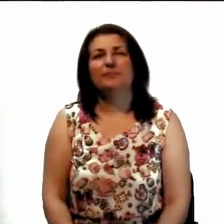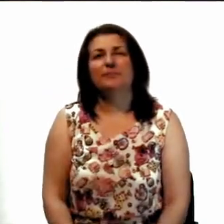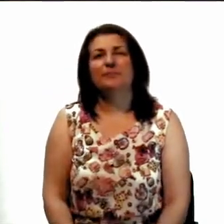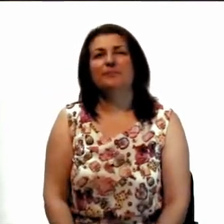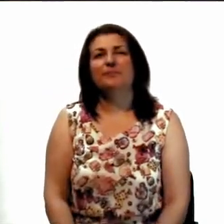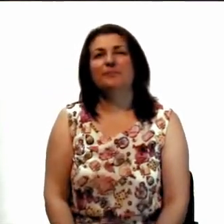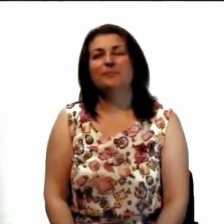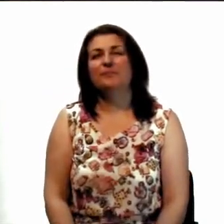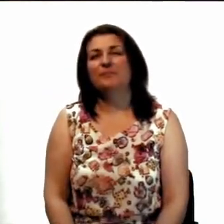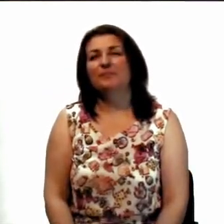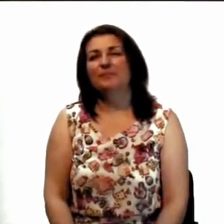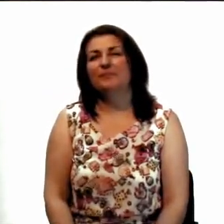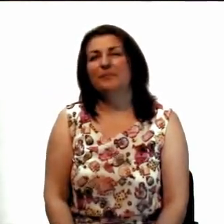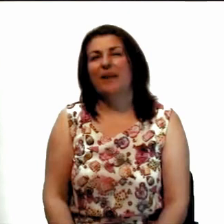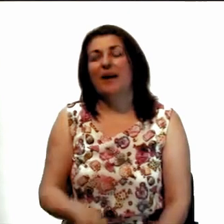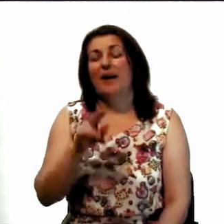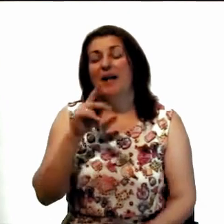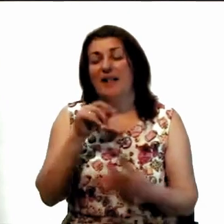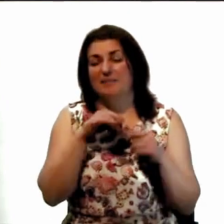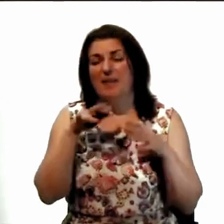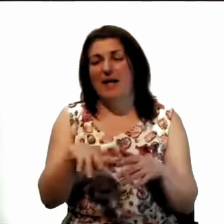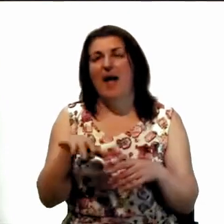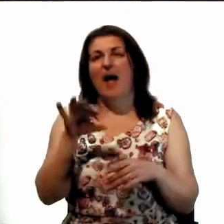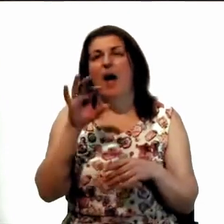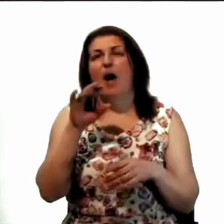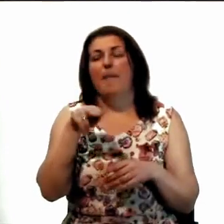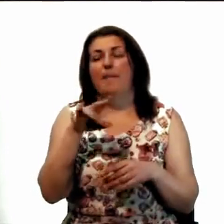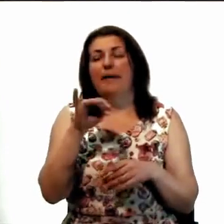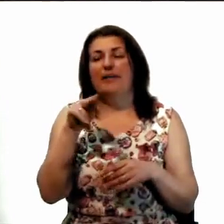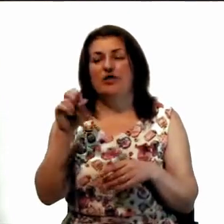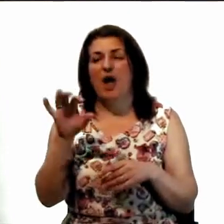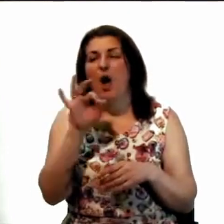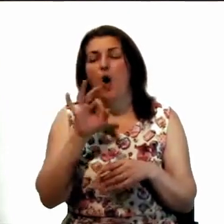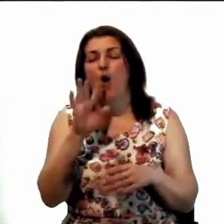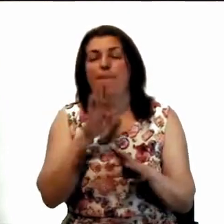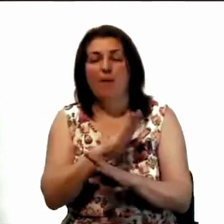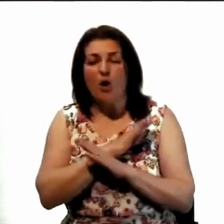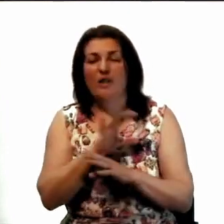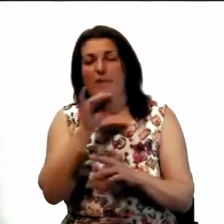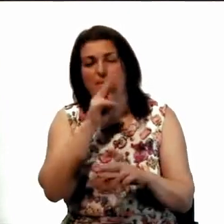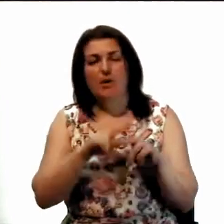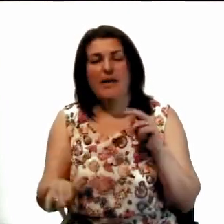Да, мы так называем. На самом деле притча о мертвом и потерянном сыне.